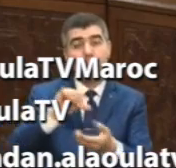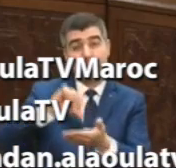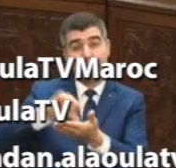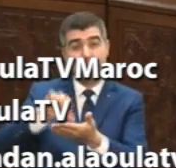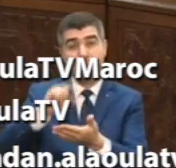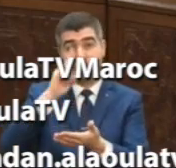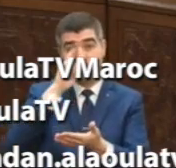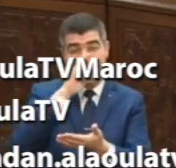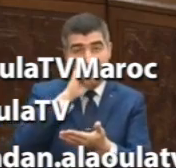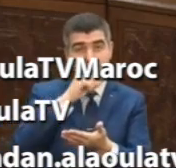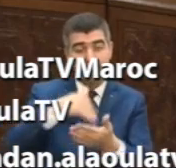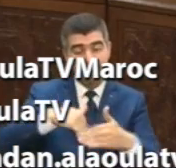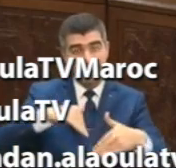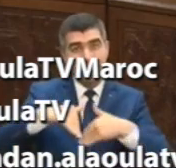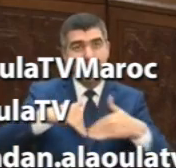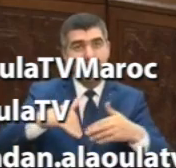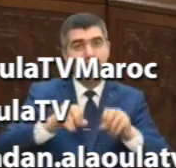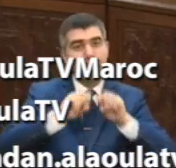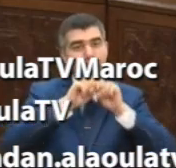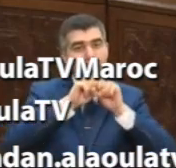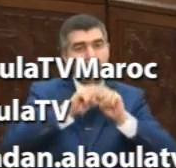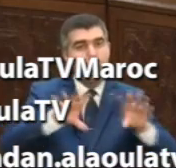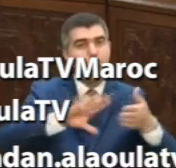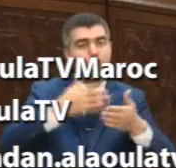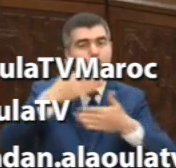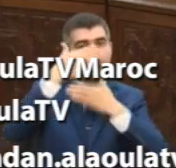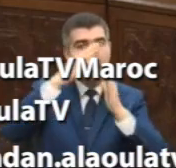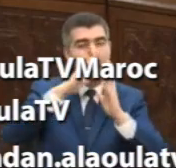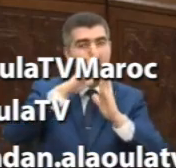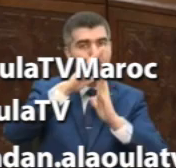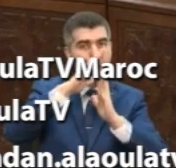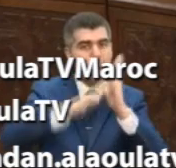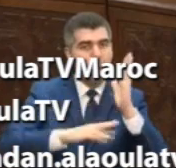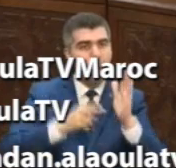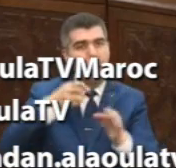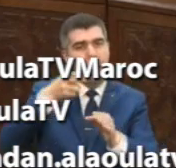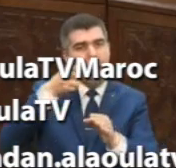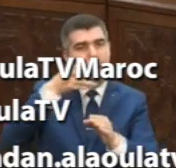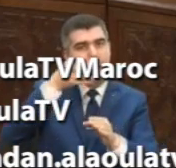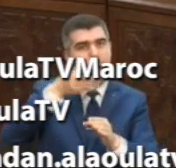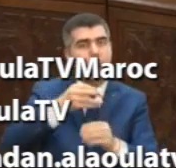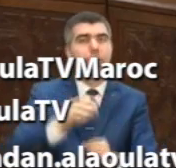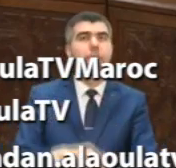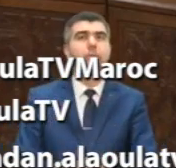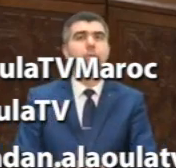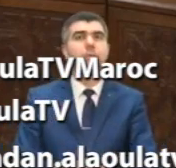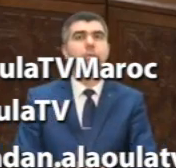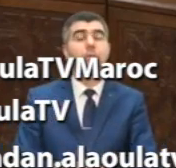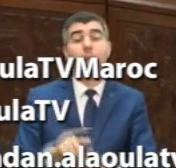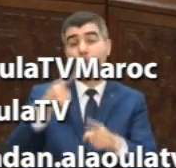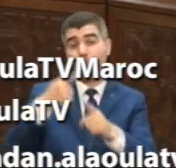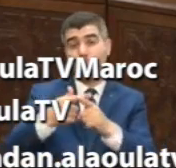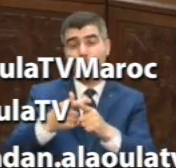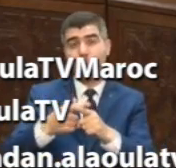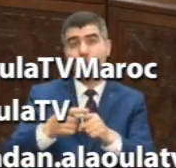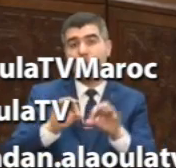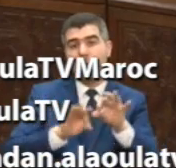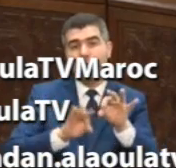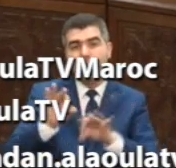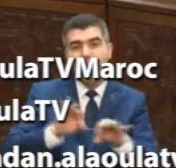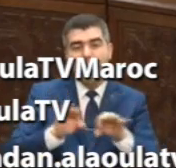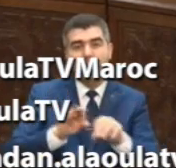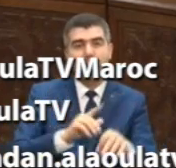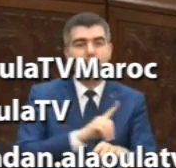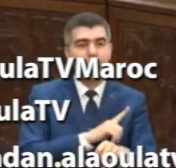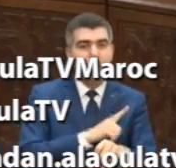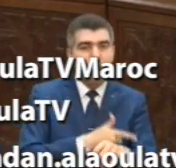السوداء، ومن بعد غادي نعموا على جميع التراب الوطني في مجال ديال الطرق السياره، بالاضافه الى عديد من الاجراءات اليوم الامنيه التي